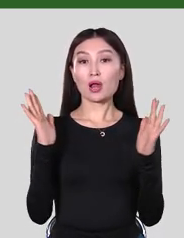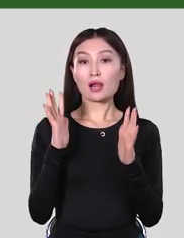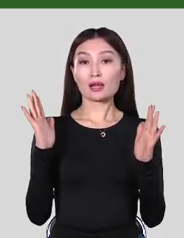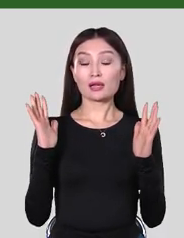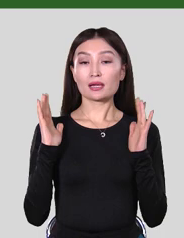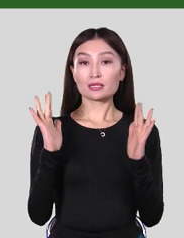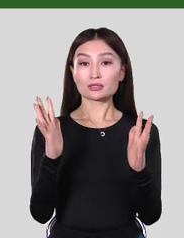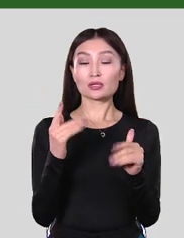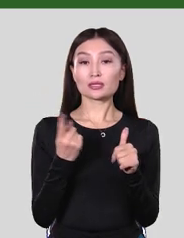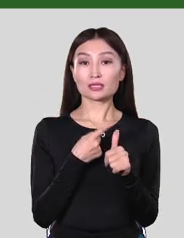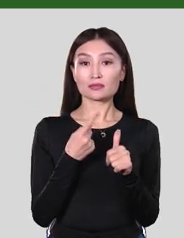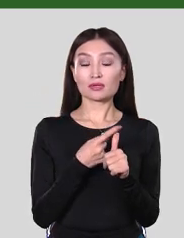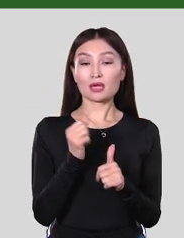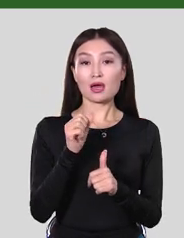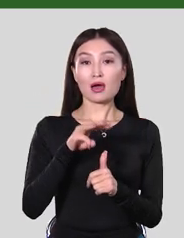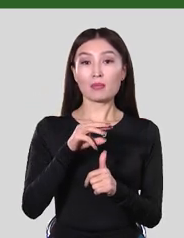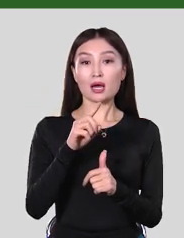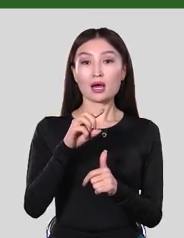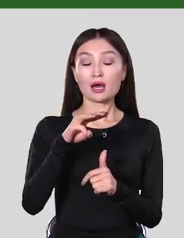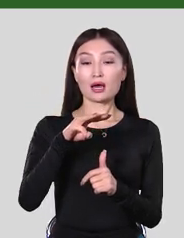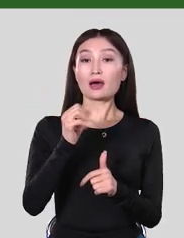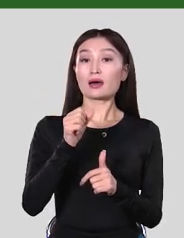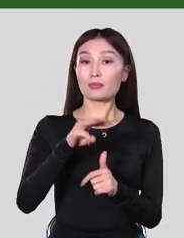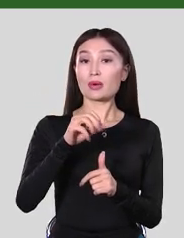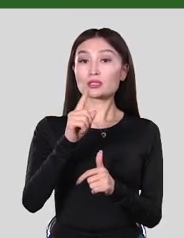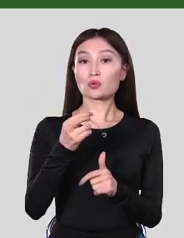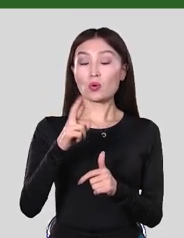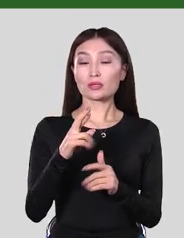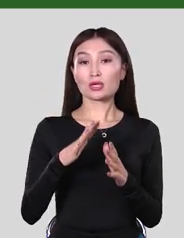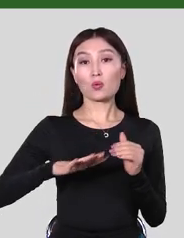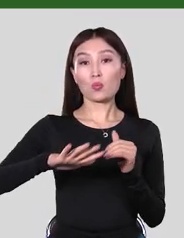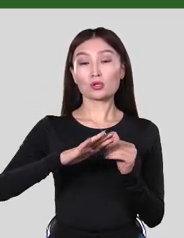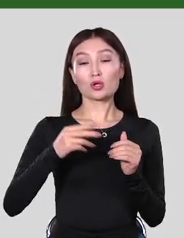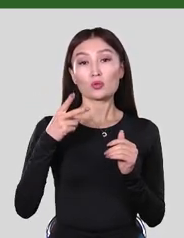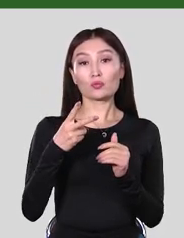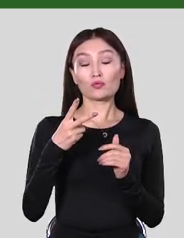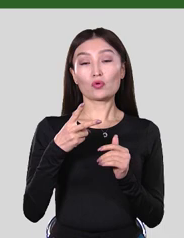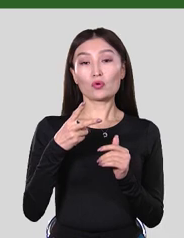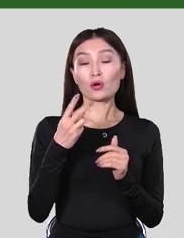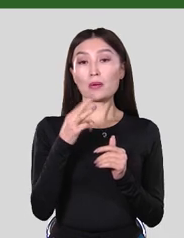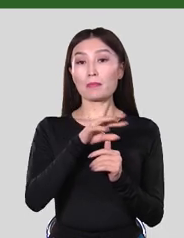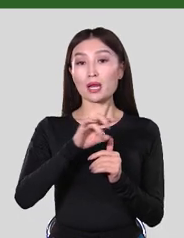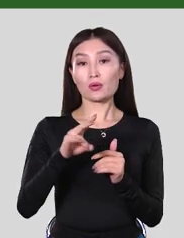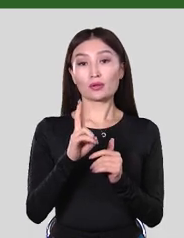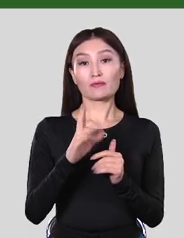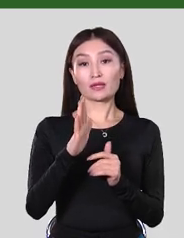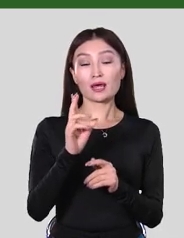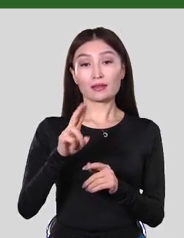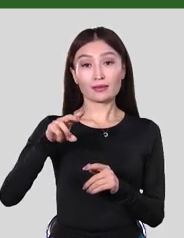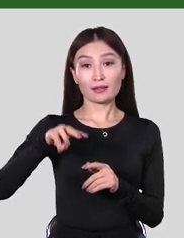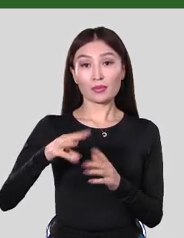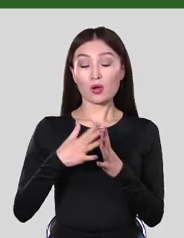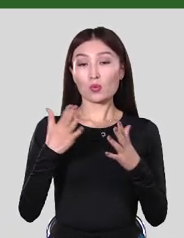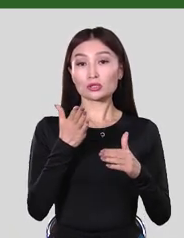область материка называют Амазонией. Ее площадь превышает 2 миллионов квадратных километров. Это